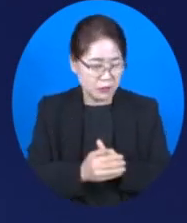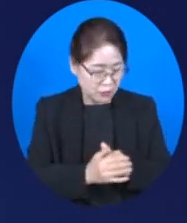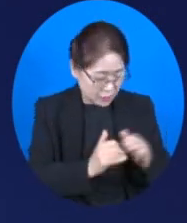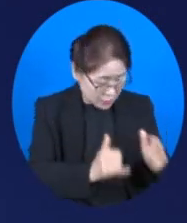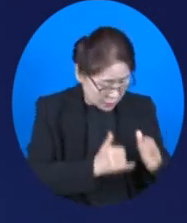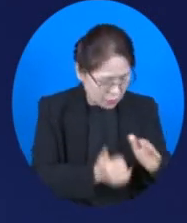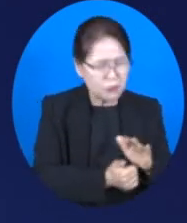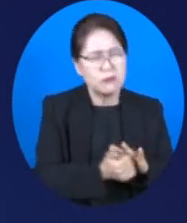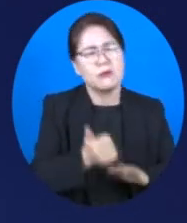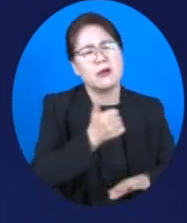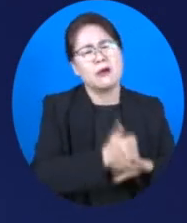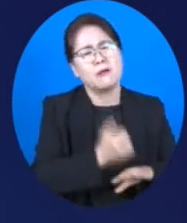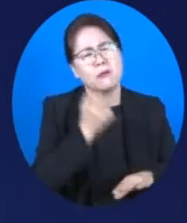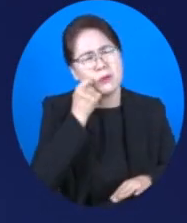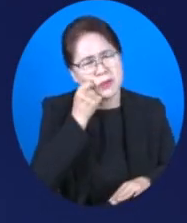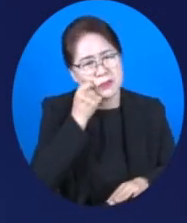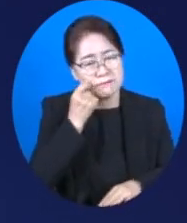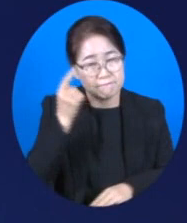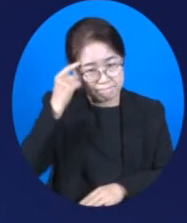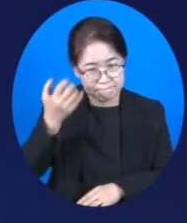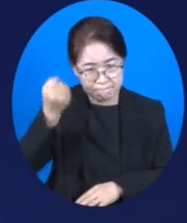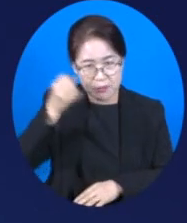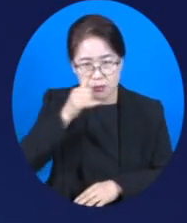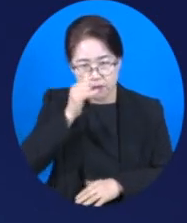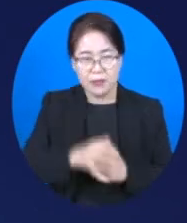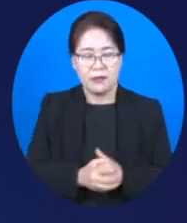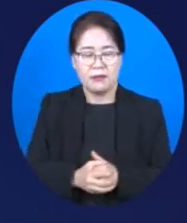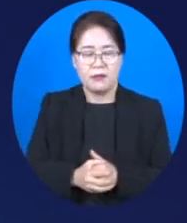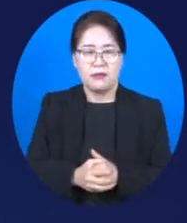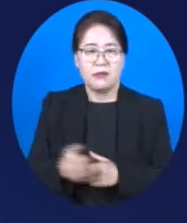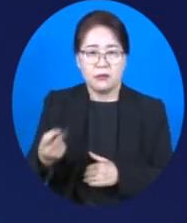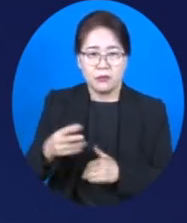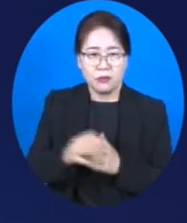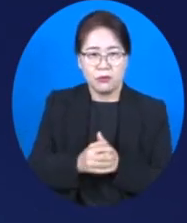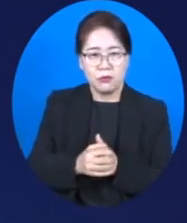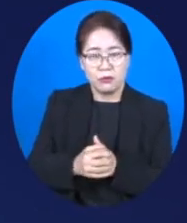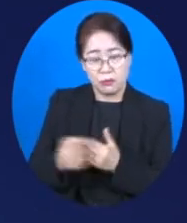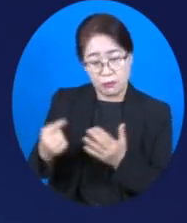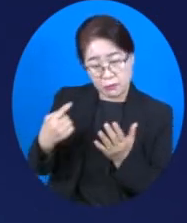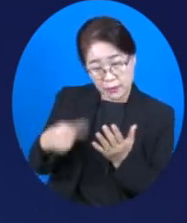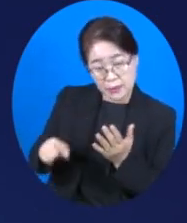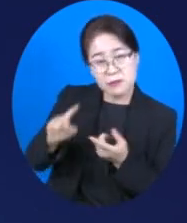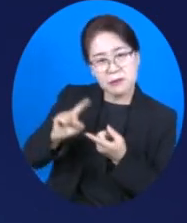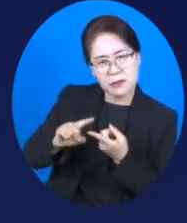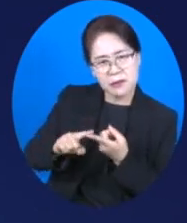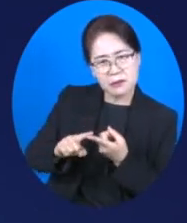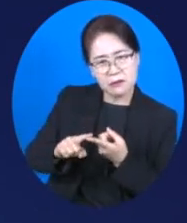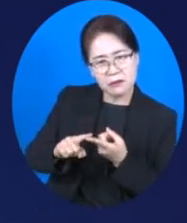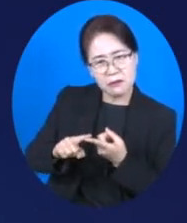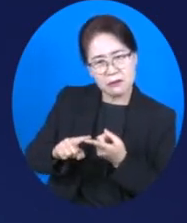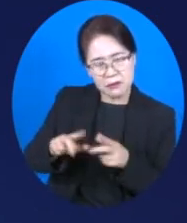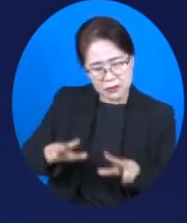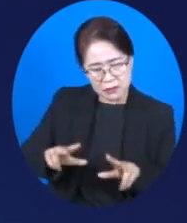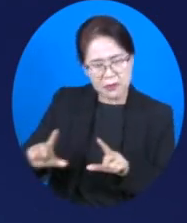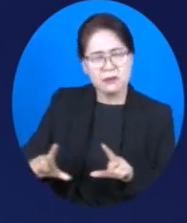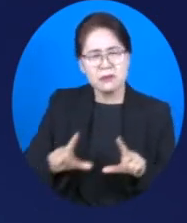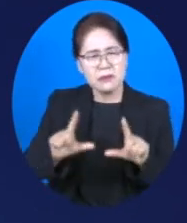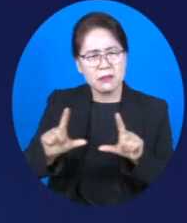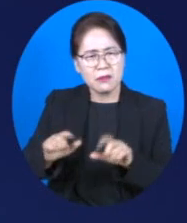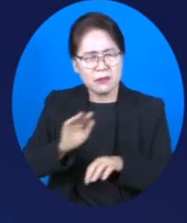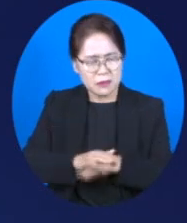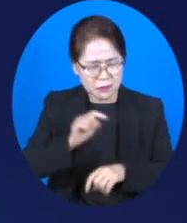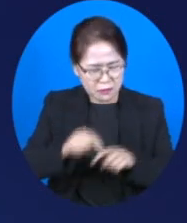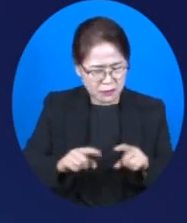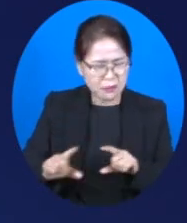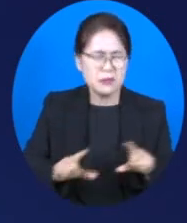없다는 그런 생각을 가지고 있습니다. 더 나아가 성경적 가르침을 현실로 살아내는 것은 거의